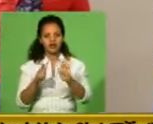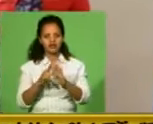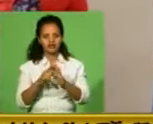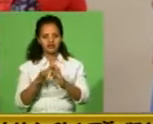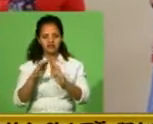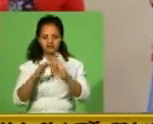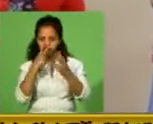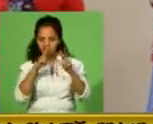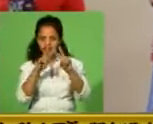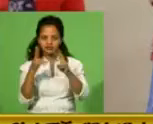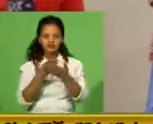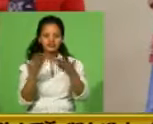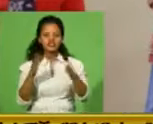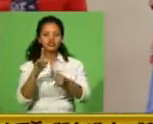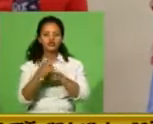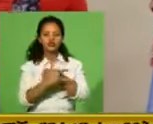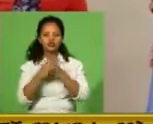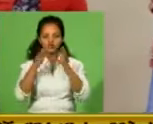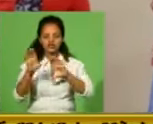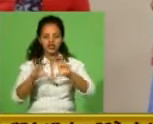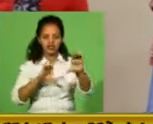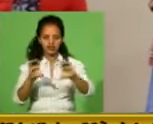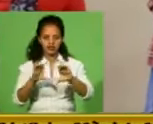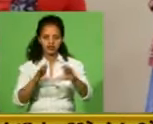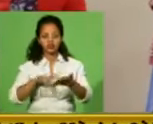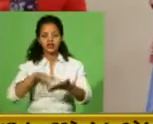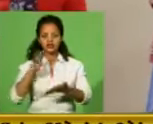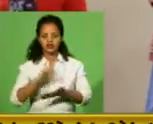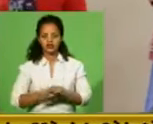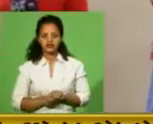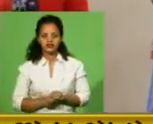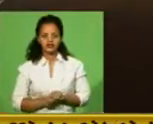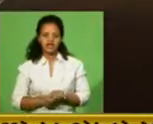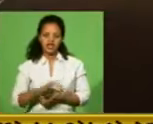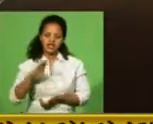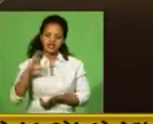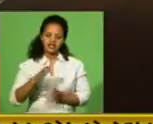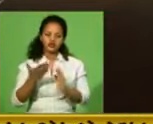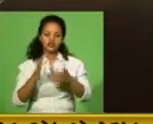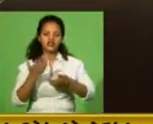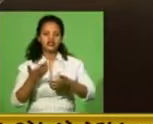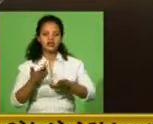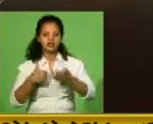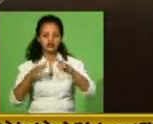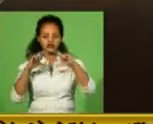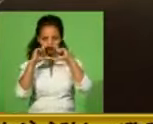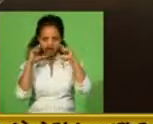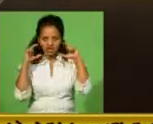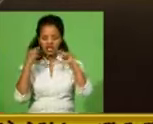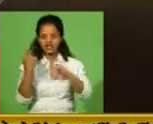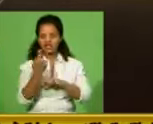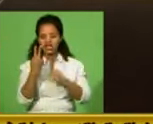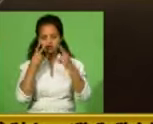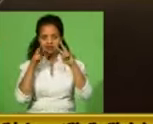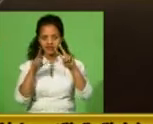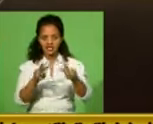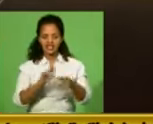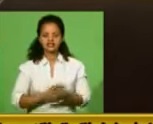የሚታዩ ጉዳዮችን በተመለከተም ዞኑ ትኩረት እንዲያደርግባቸው ማንስተዋል። አስገዳጅ የሆነ የመጣውን የማስክ አጠቃቀም